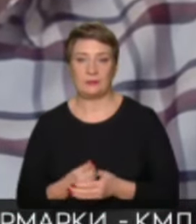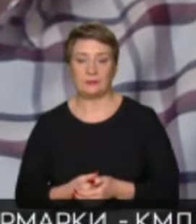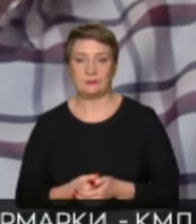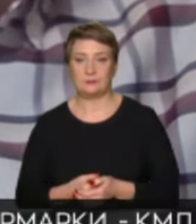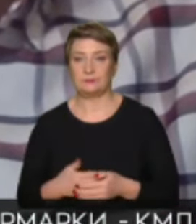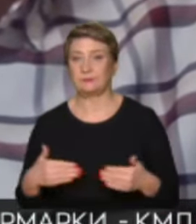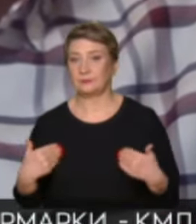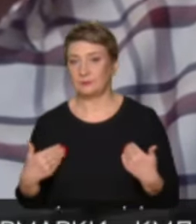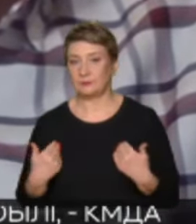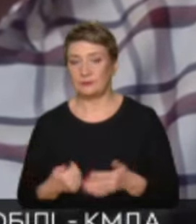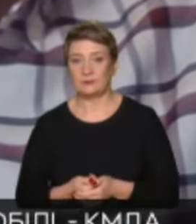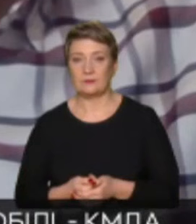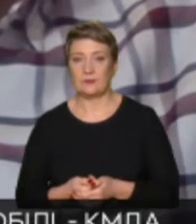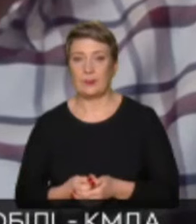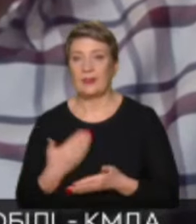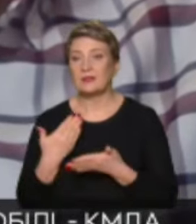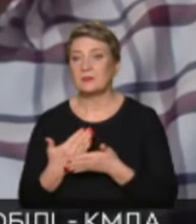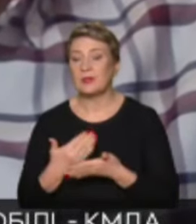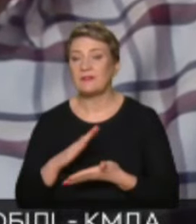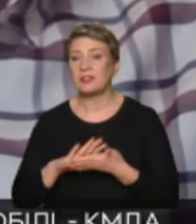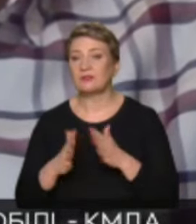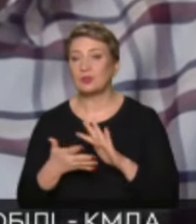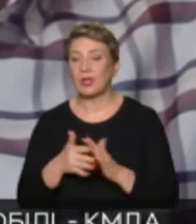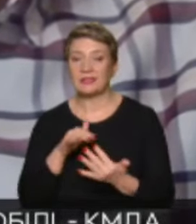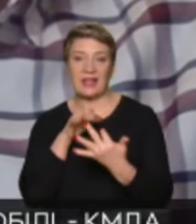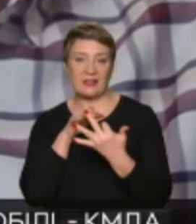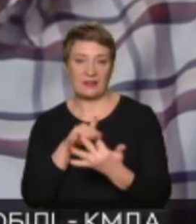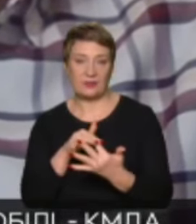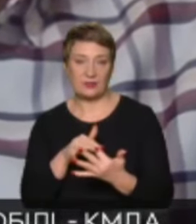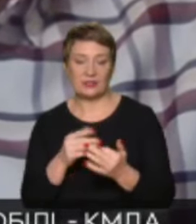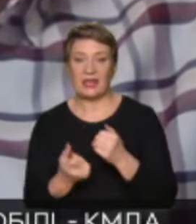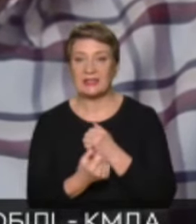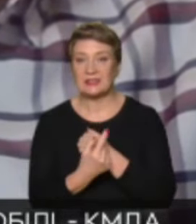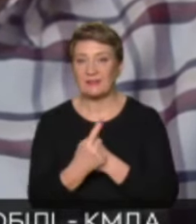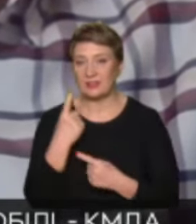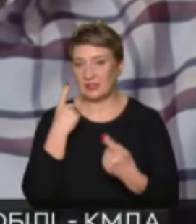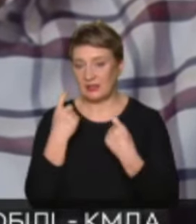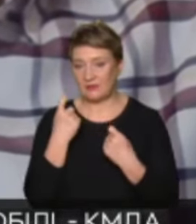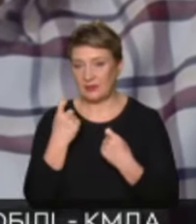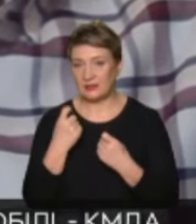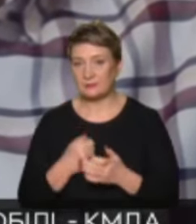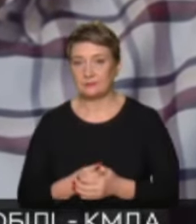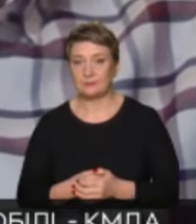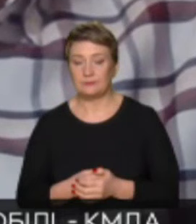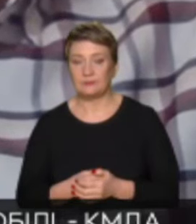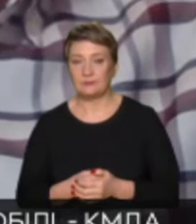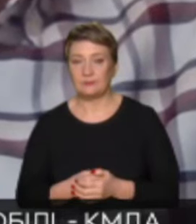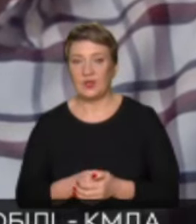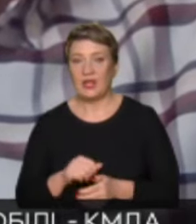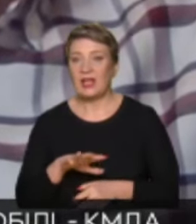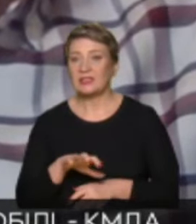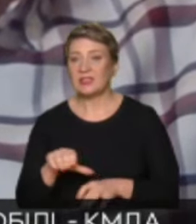Вітаю. З приводу ситуації на фронті, ось з'явилася інформація про те, що захоплення ворогом